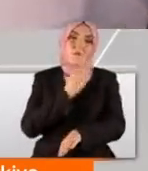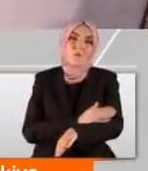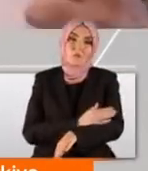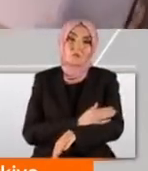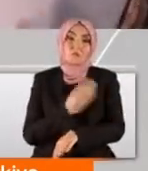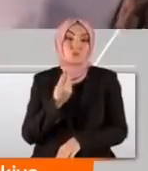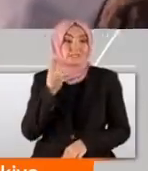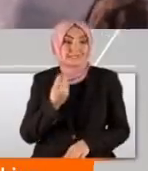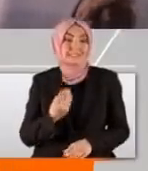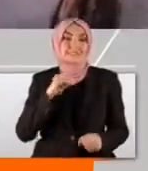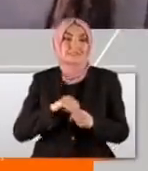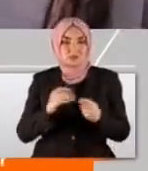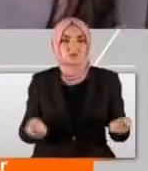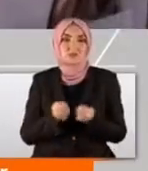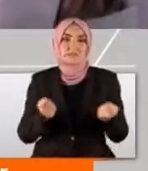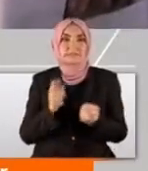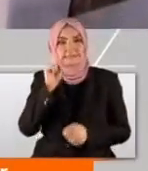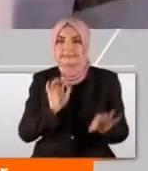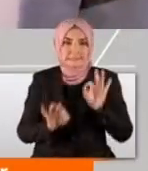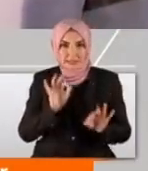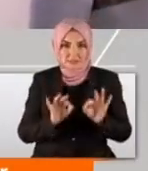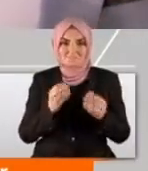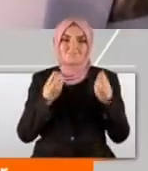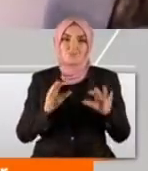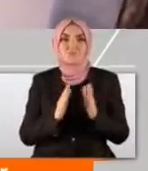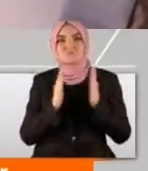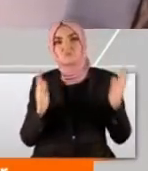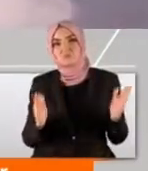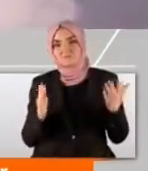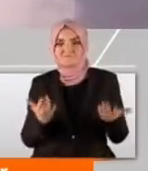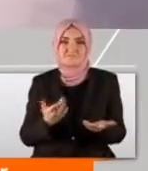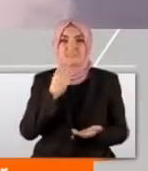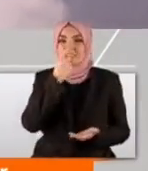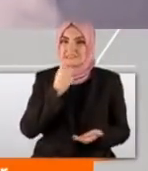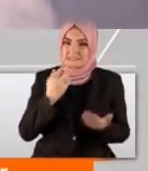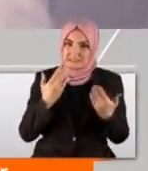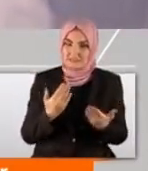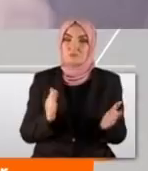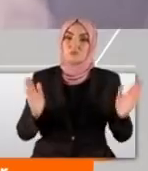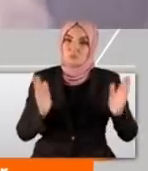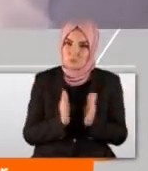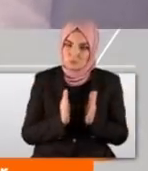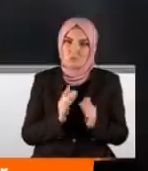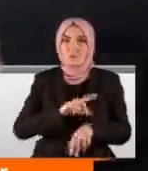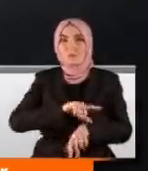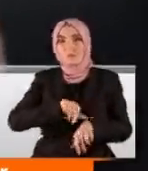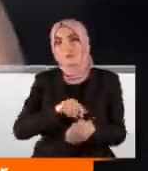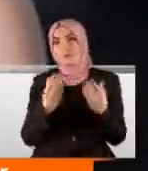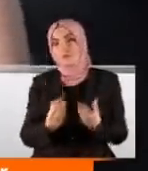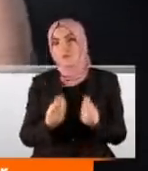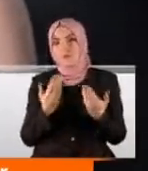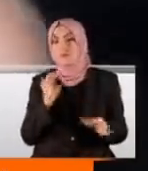denedik. Olmadı, büyük geldi, sert oldu, küçüğünü yaptık falan derken uzun bir süreç aldı bu aslında.